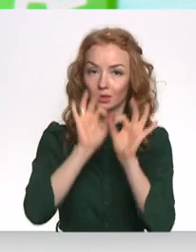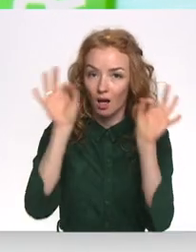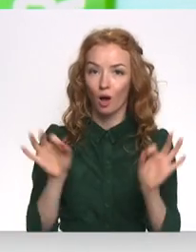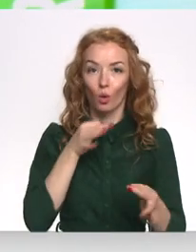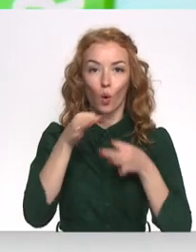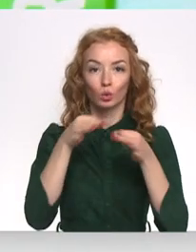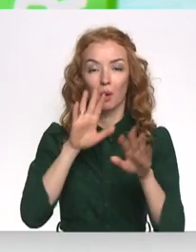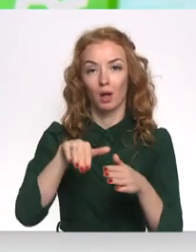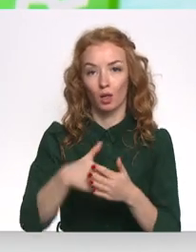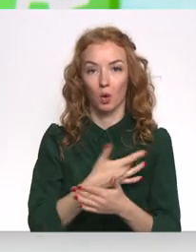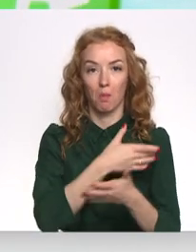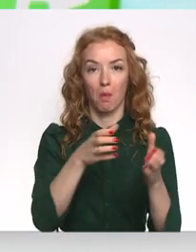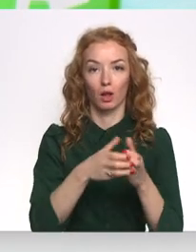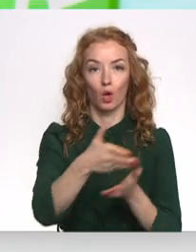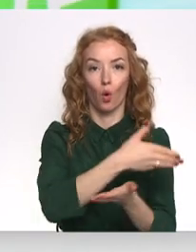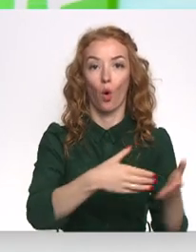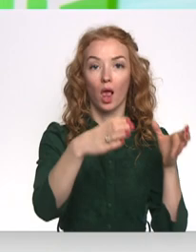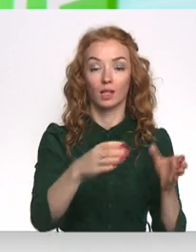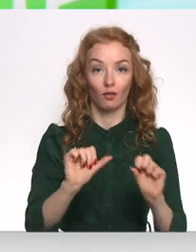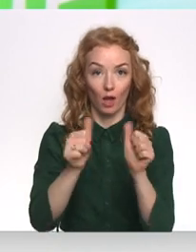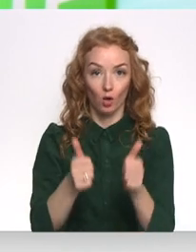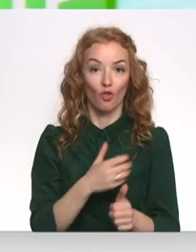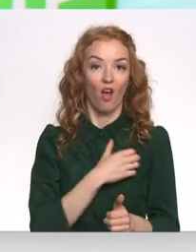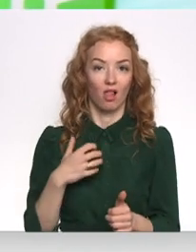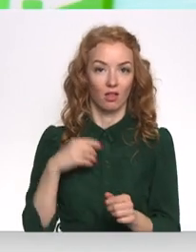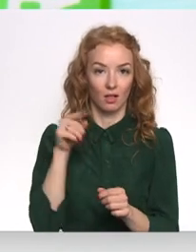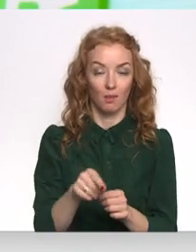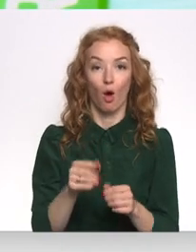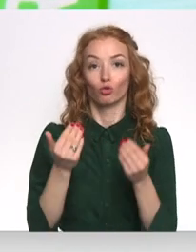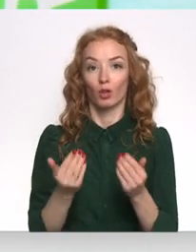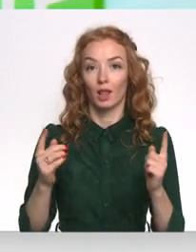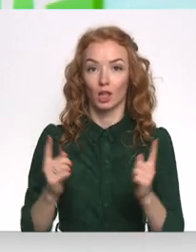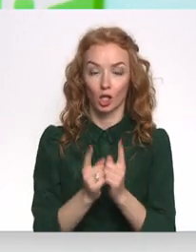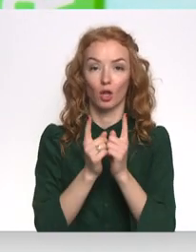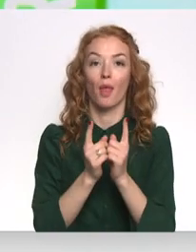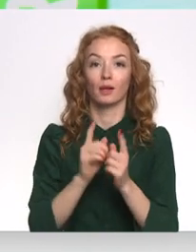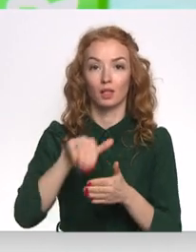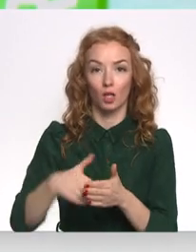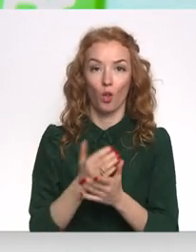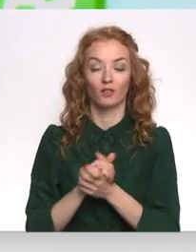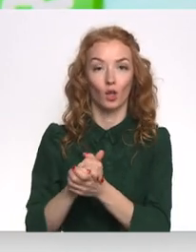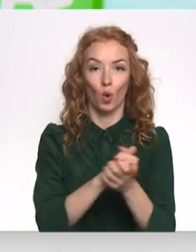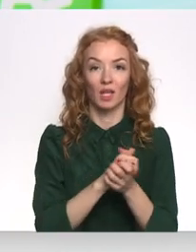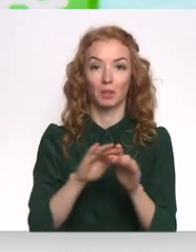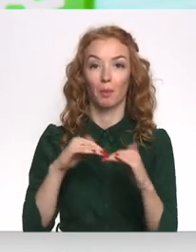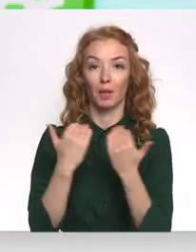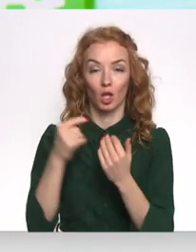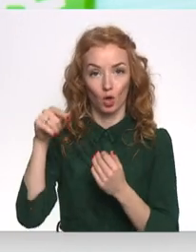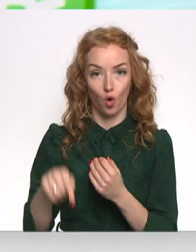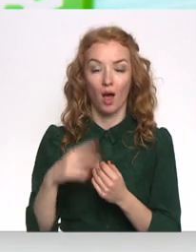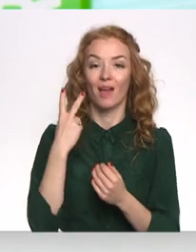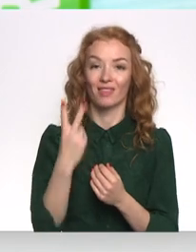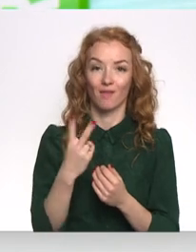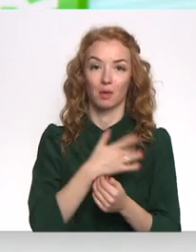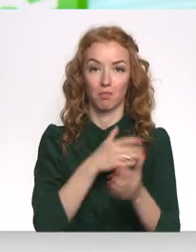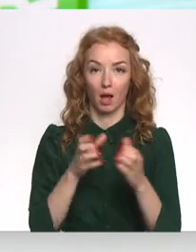jaunas koalīcijas veidošanu jaunajā valdībā. Un šodien, kā jau tu minēji, ir notikuši tikšanās šeit jaunās vienotības biroja ar divām partijām, apvienoto sarakstu